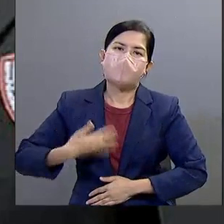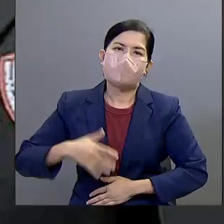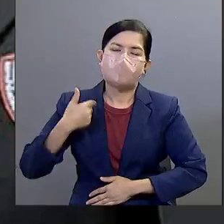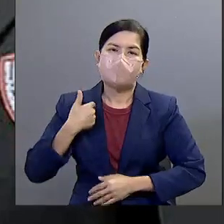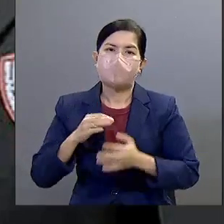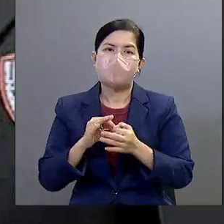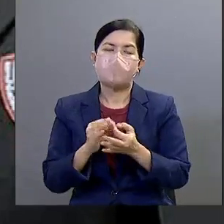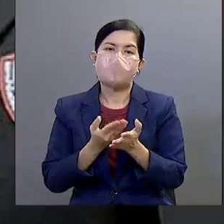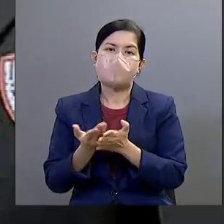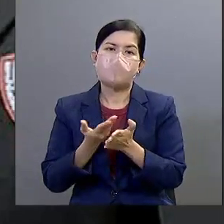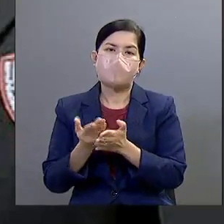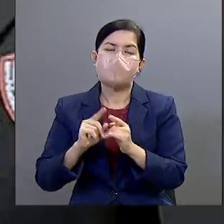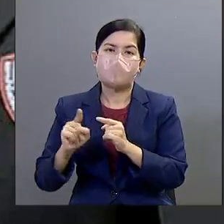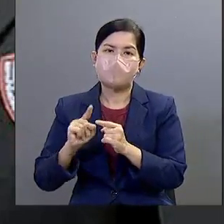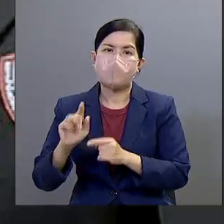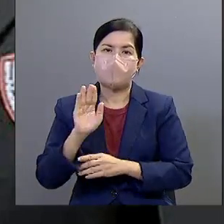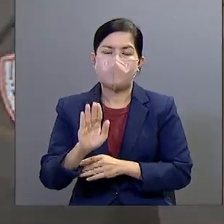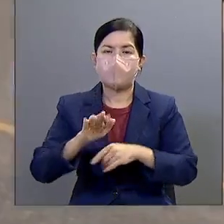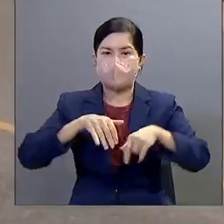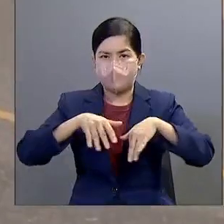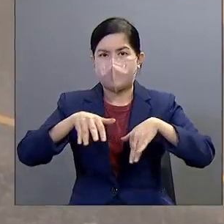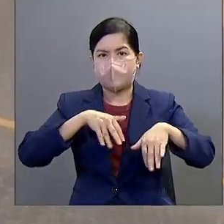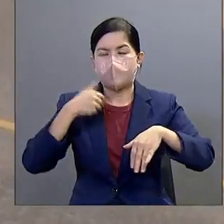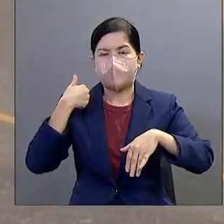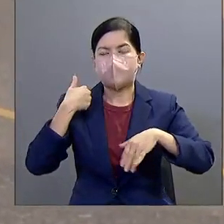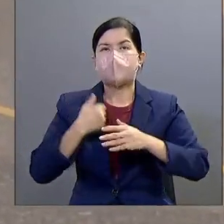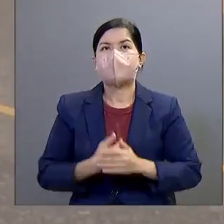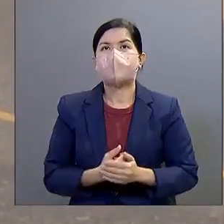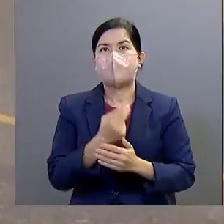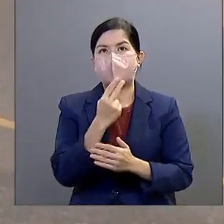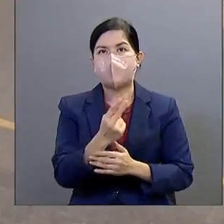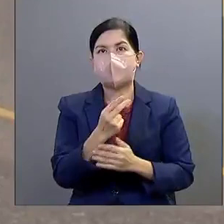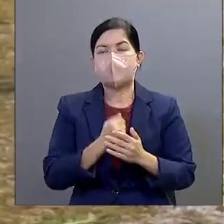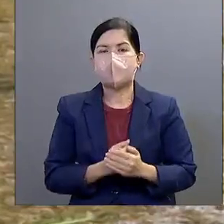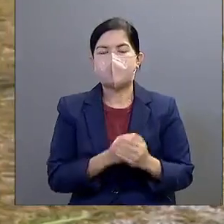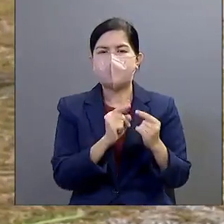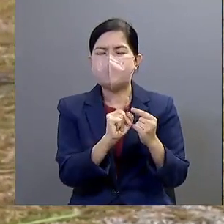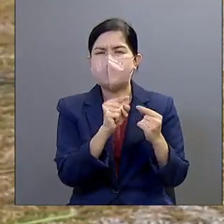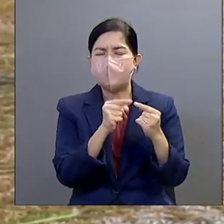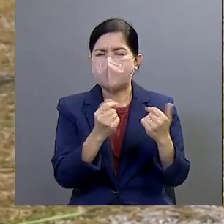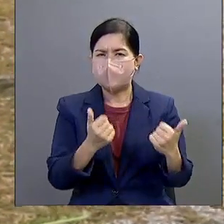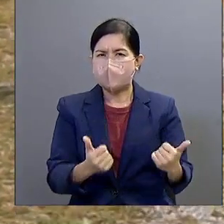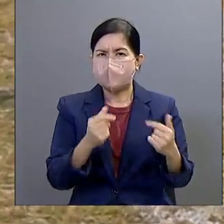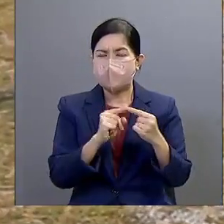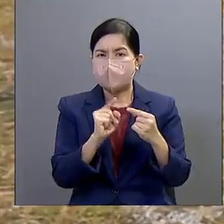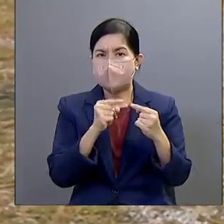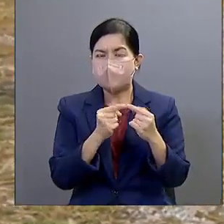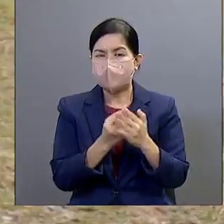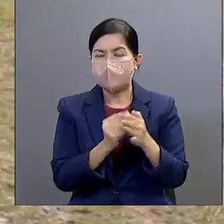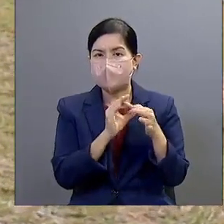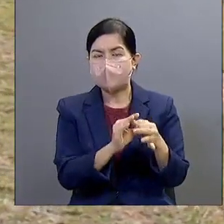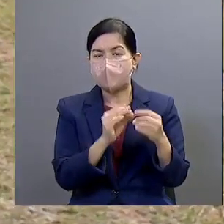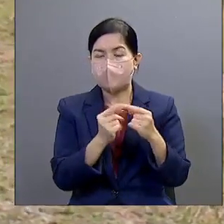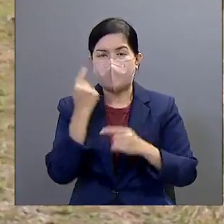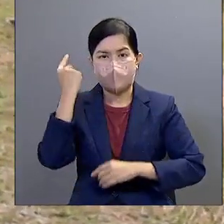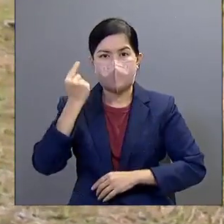ยให้กับประชาชนอย่างนี้ครับ มาดูภาพใหญ่ระดับประเทศกันบ้างนะคะอย่างที่เราทราบค่ะว่าช่วงปลายปีเป็นฤดูการท่องเที่ยว